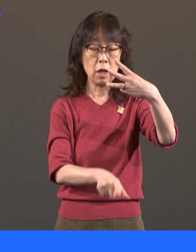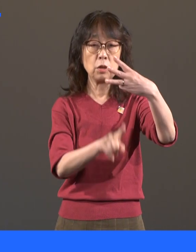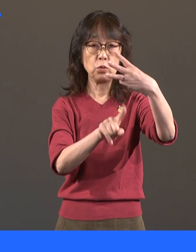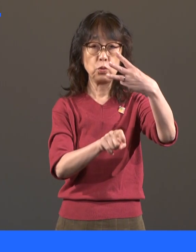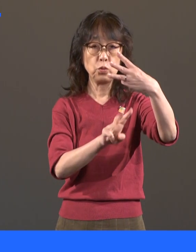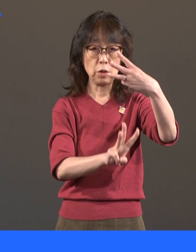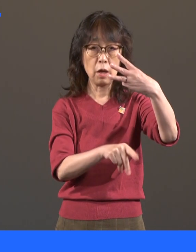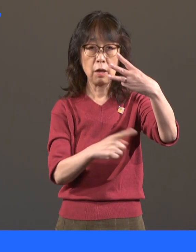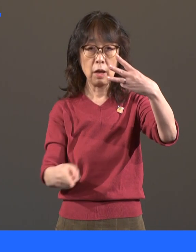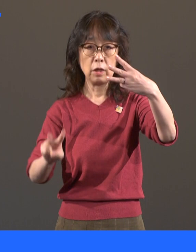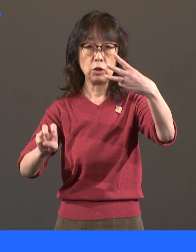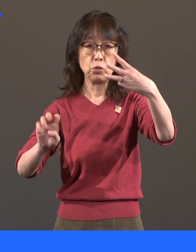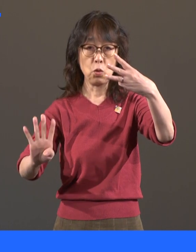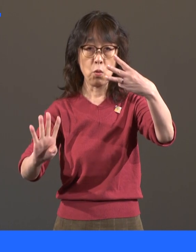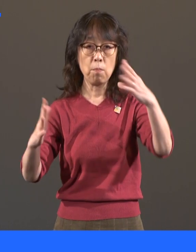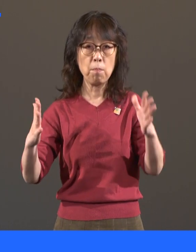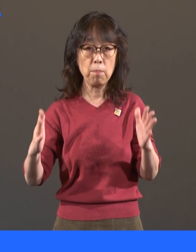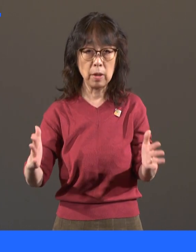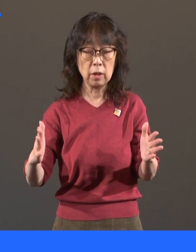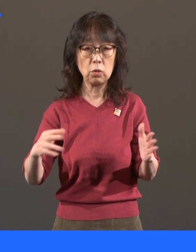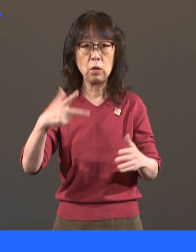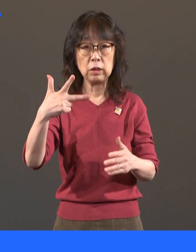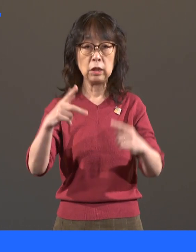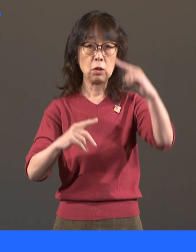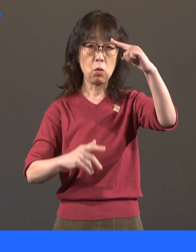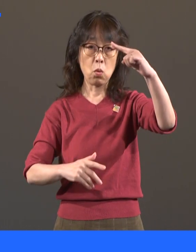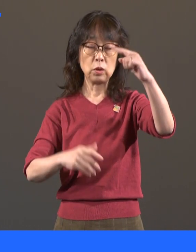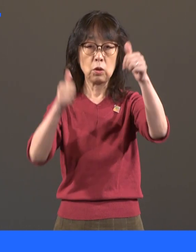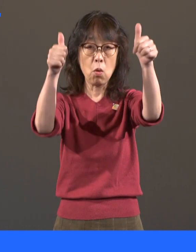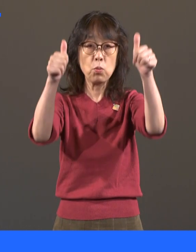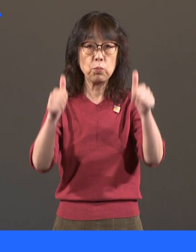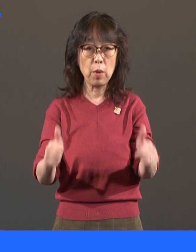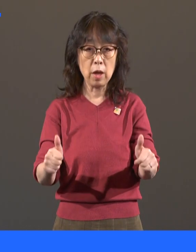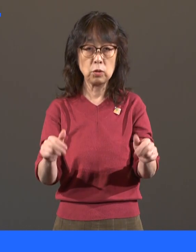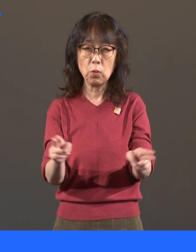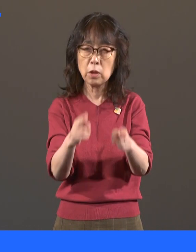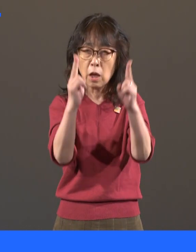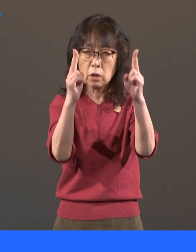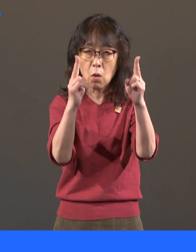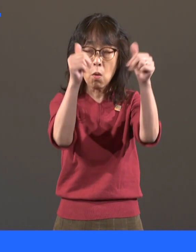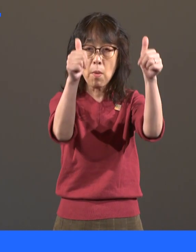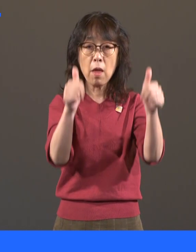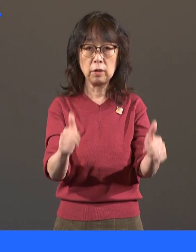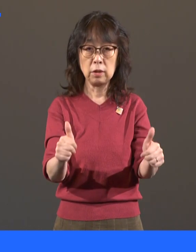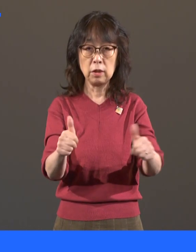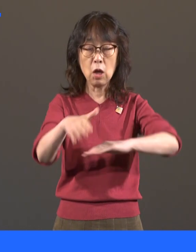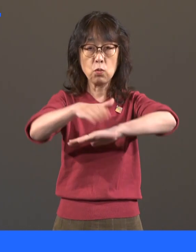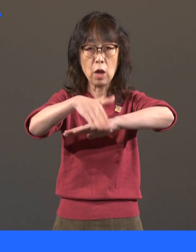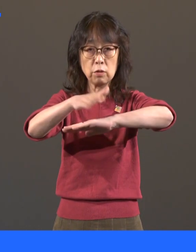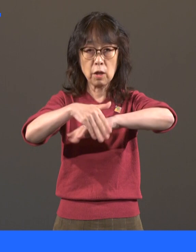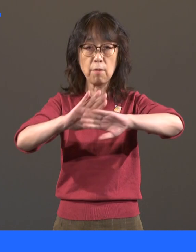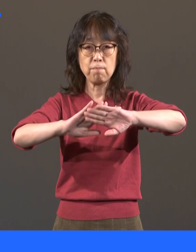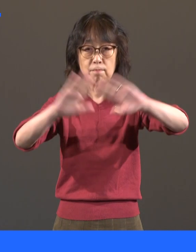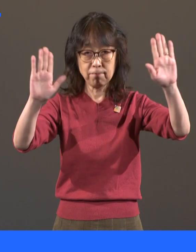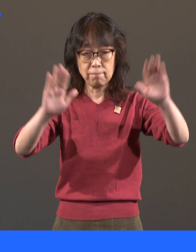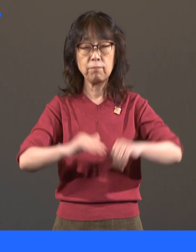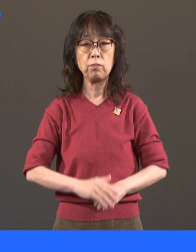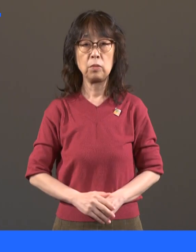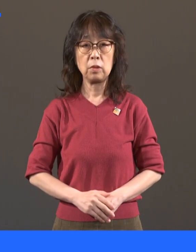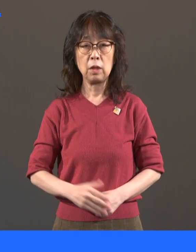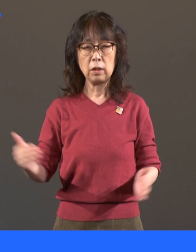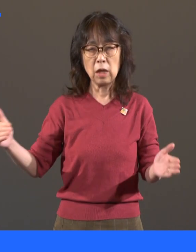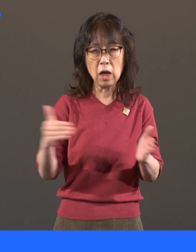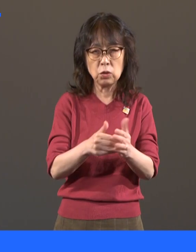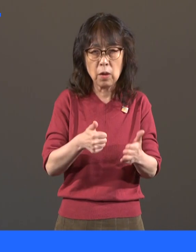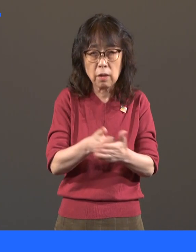24日までの市公式ホームページ内の専用ページで受付をいたします最終